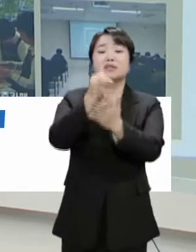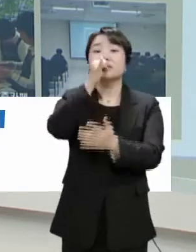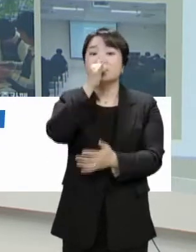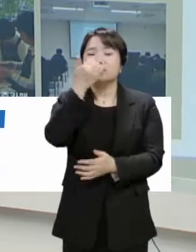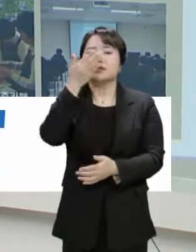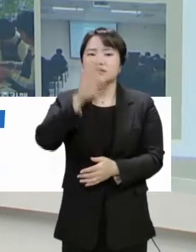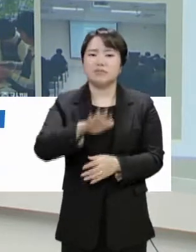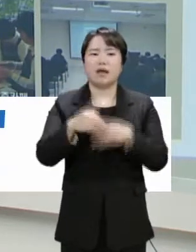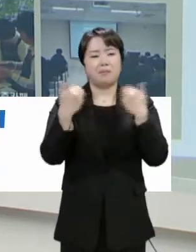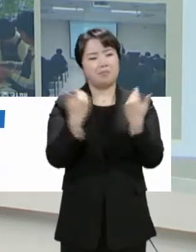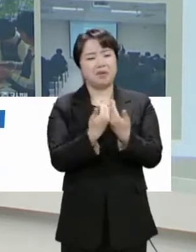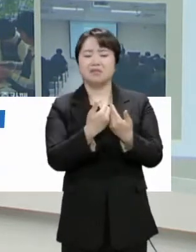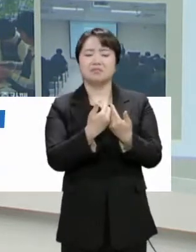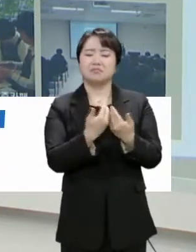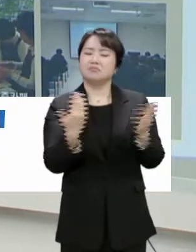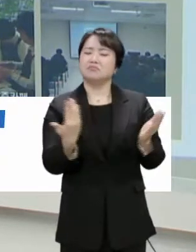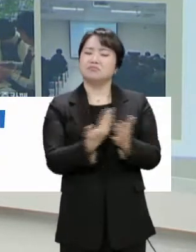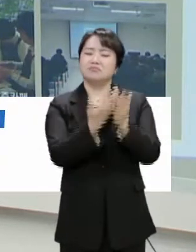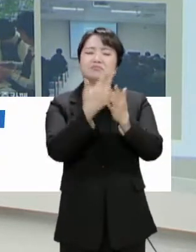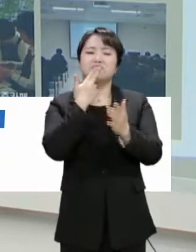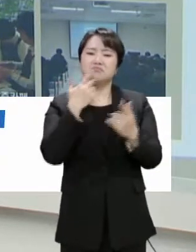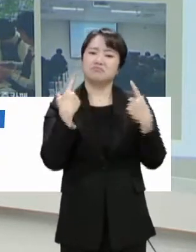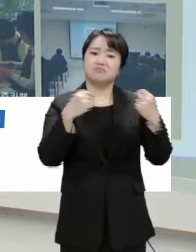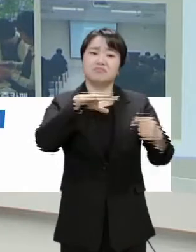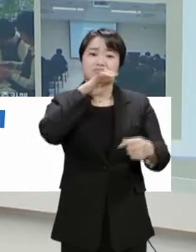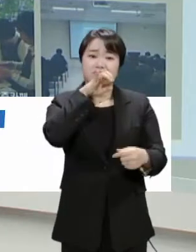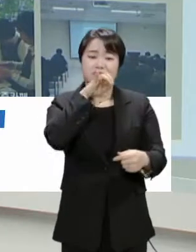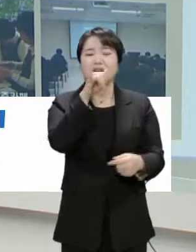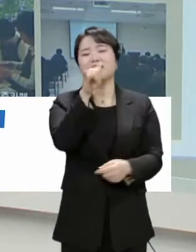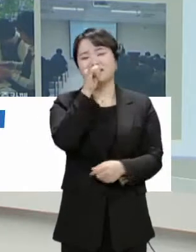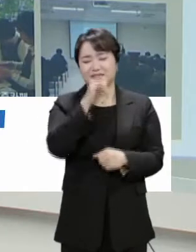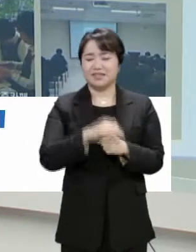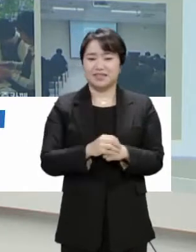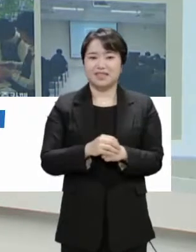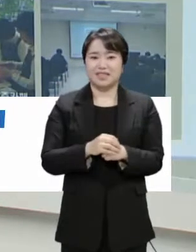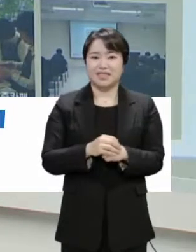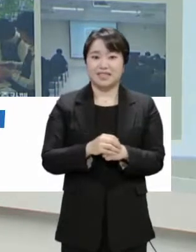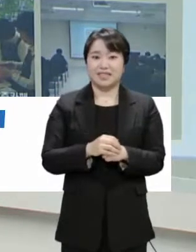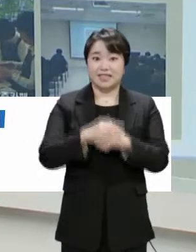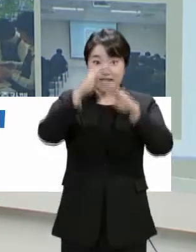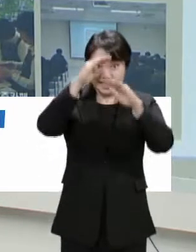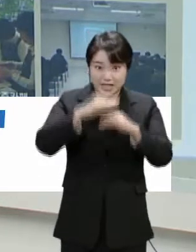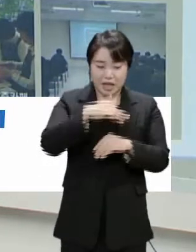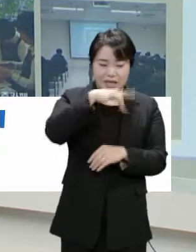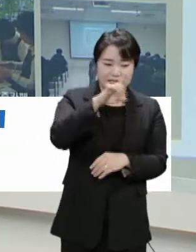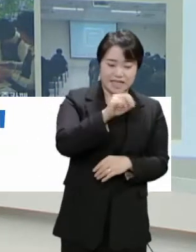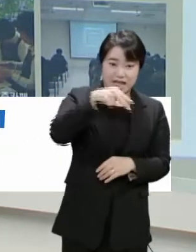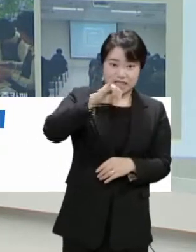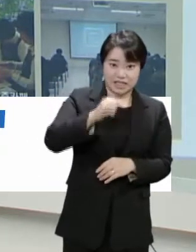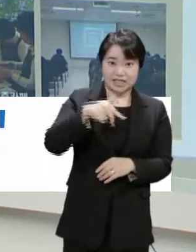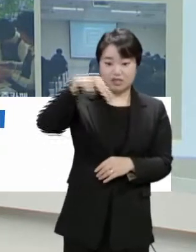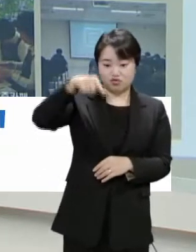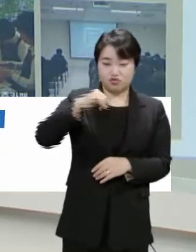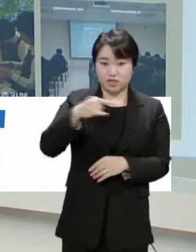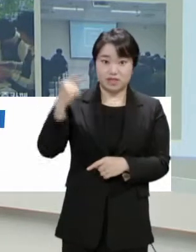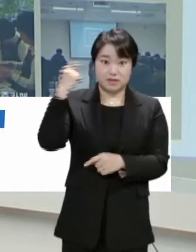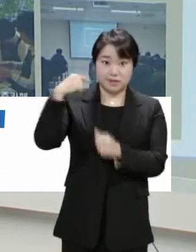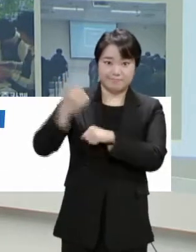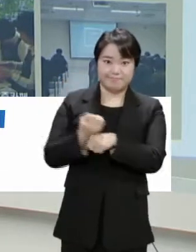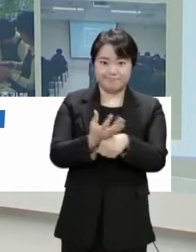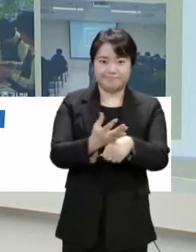있지만 바뀐 것이 없다는 불만의 목소리도 여전히 남아 있습니다. 네, 이재원 기자가 창신 숭인동을